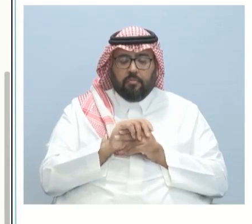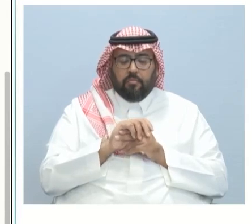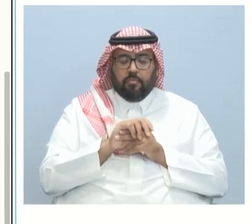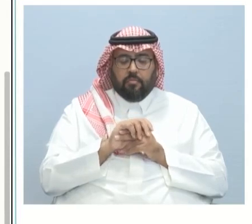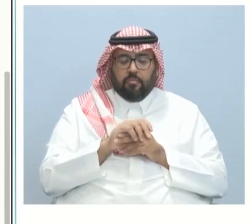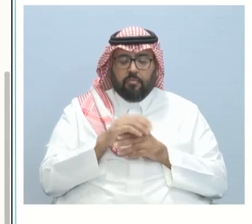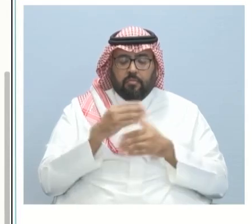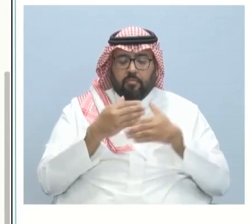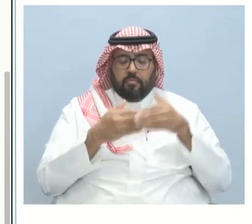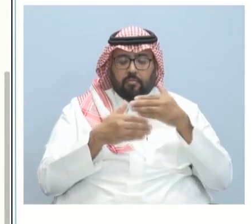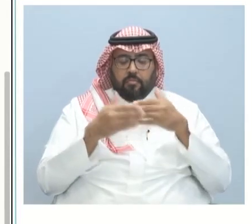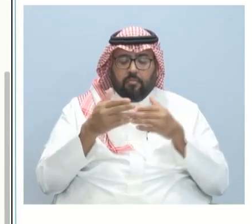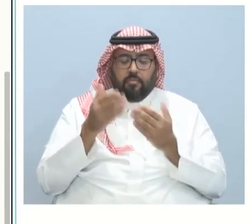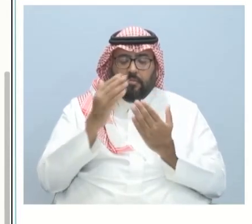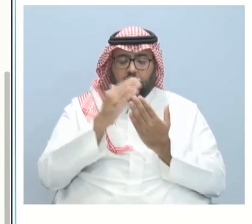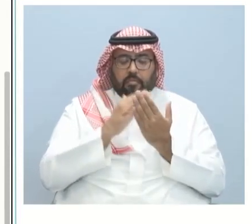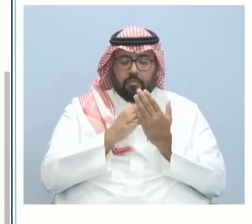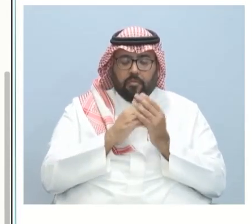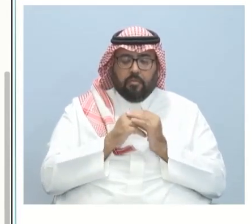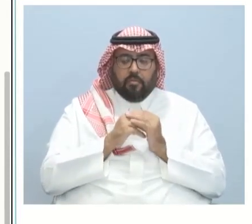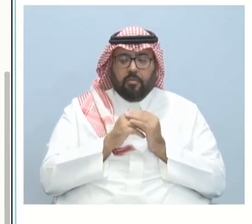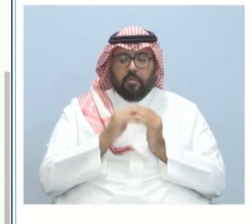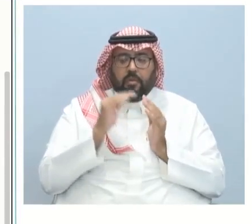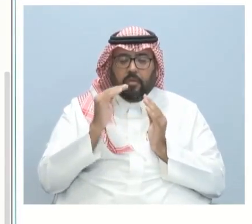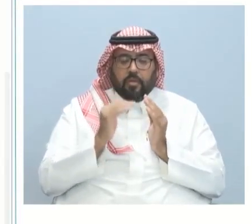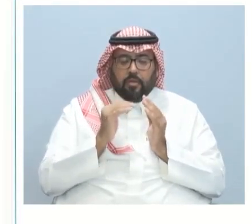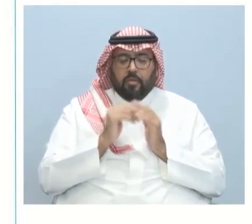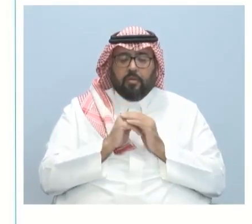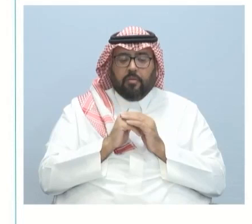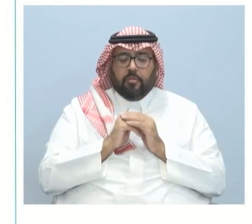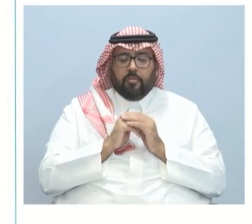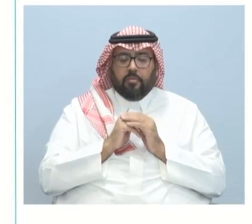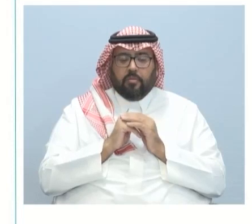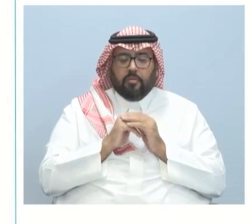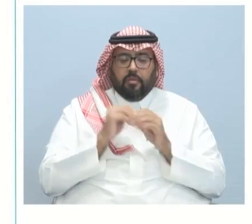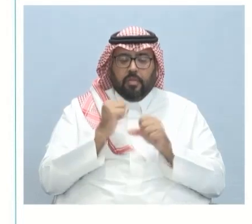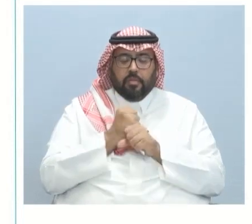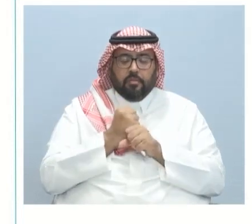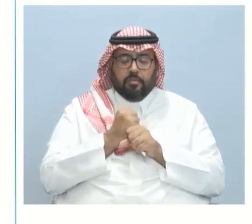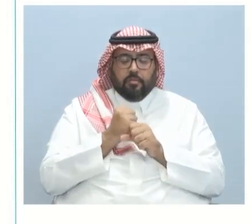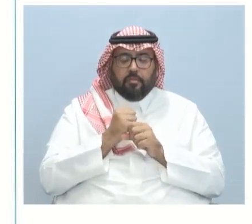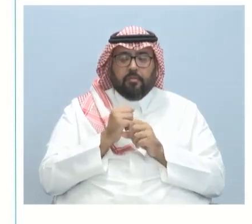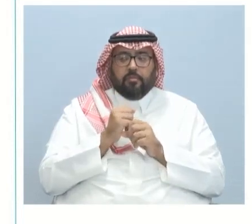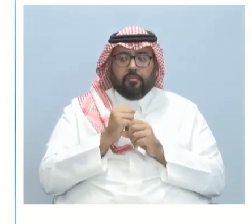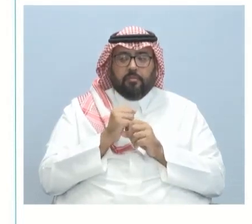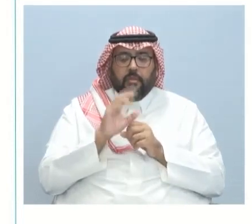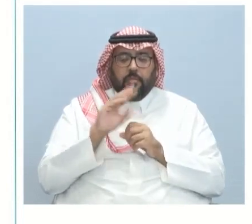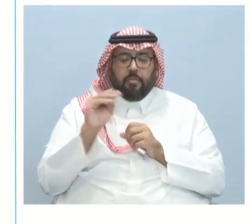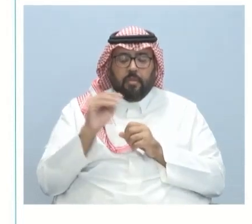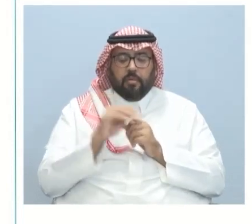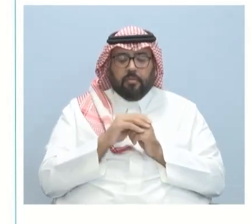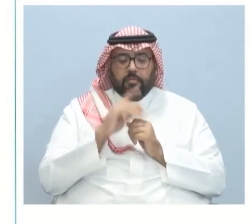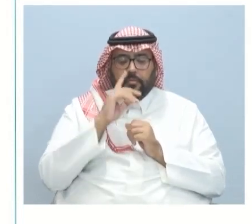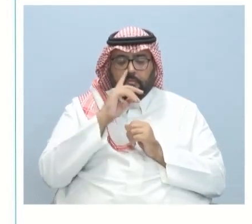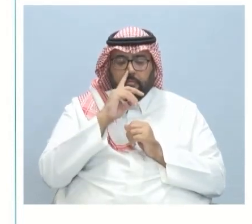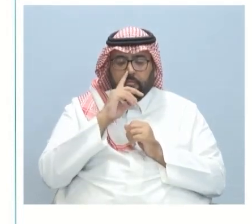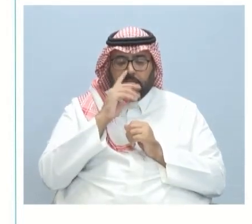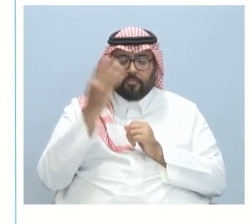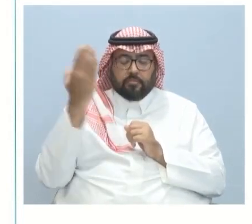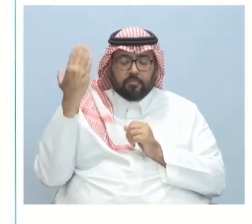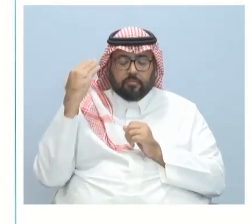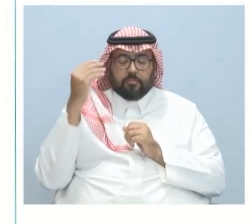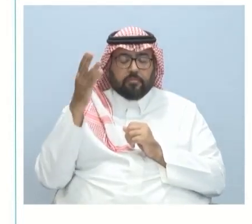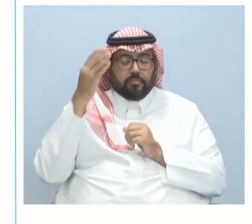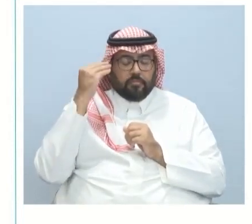لبنات برمجيه اقل من اللبنات البرمجيه التي استخدمناها في المثال الاسبق